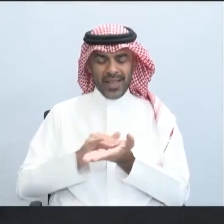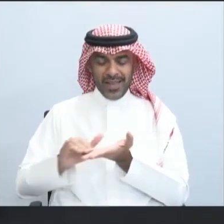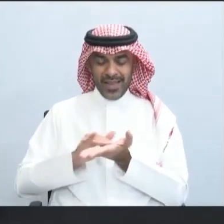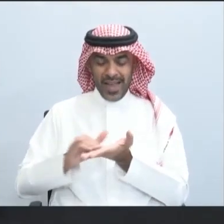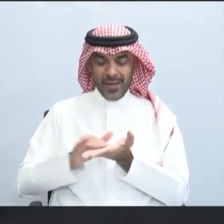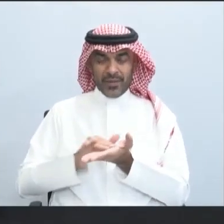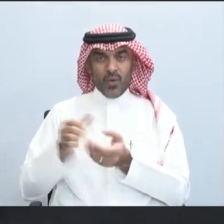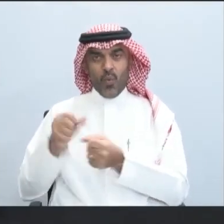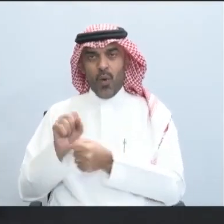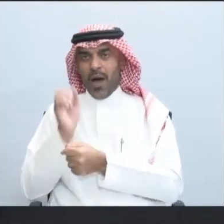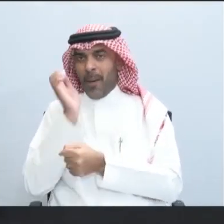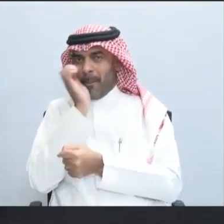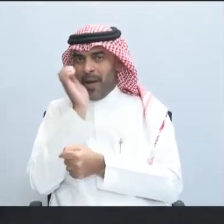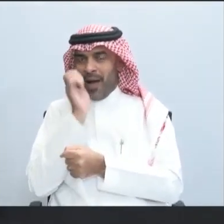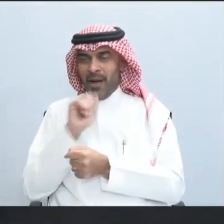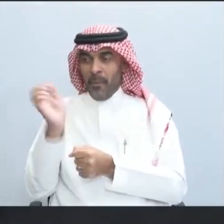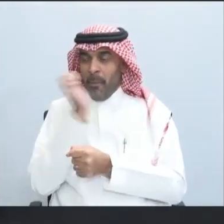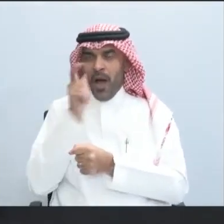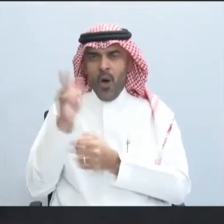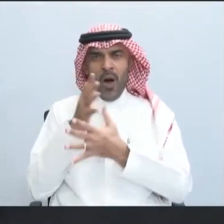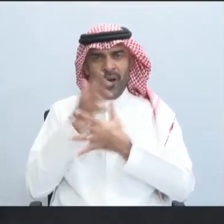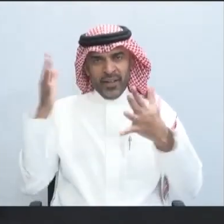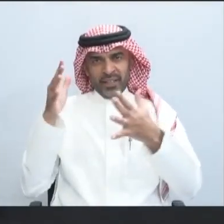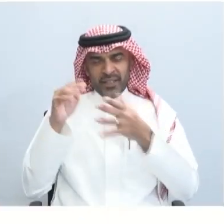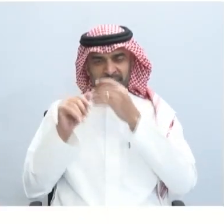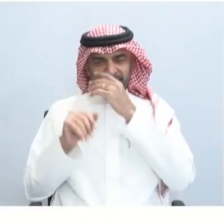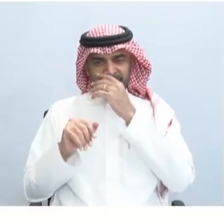وماء والماء هو الاكثر